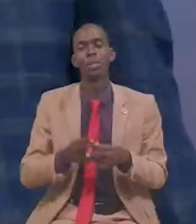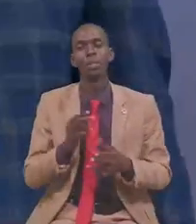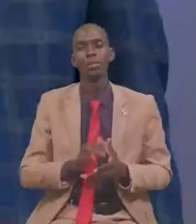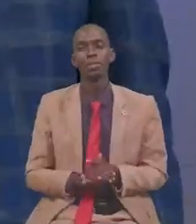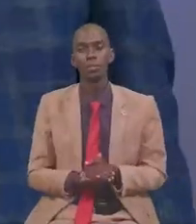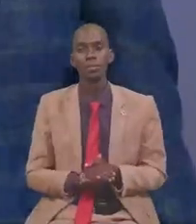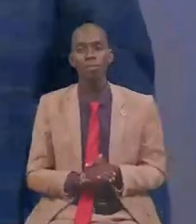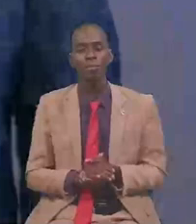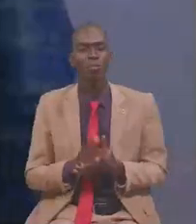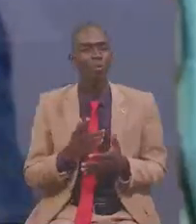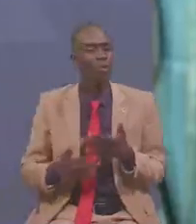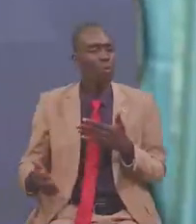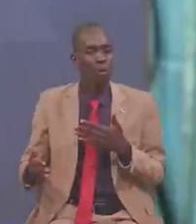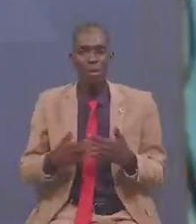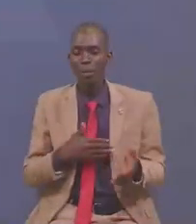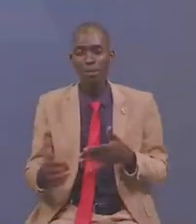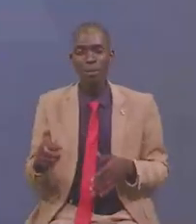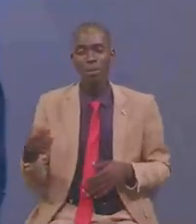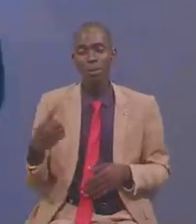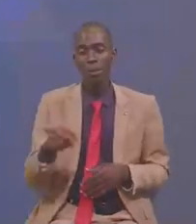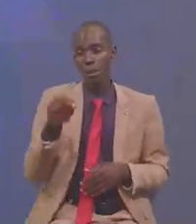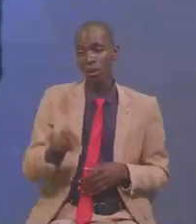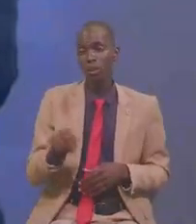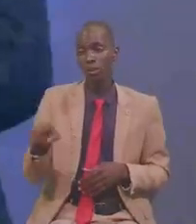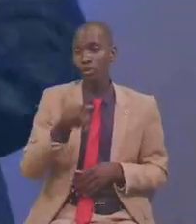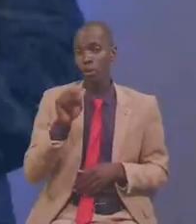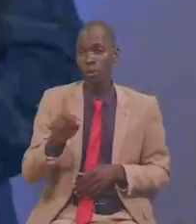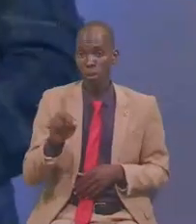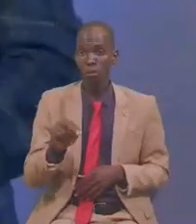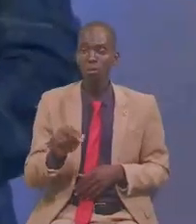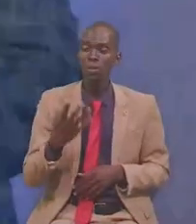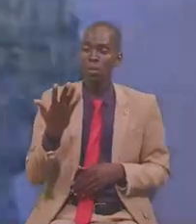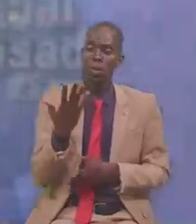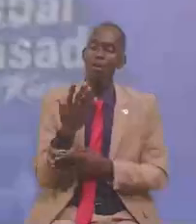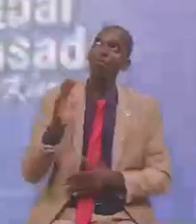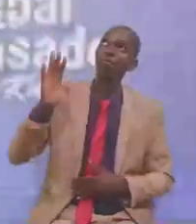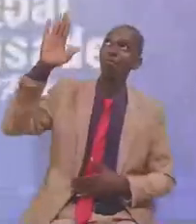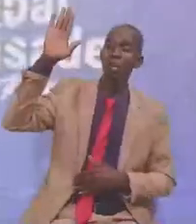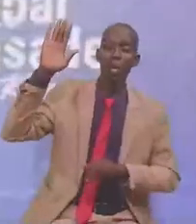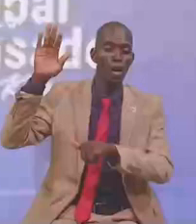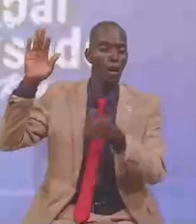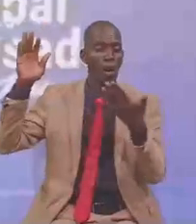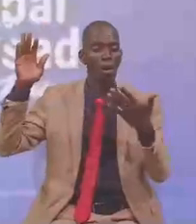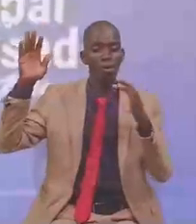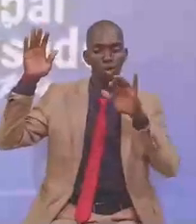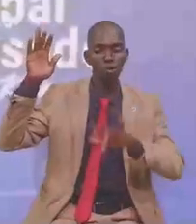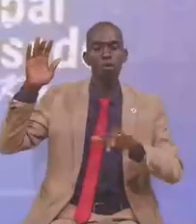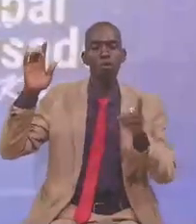Jésus. Quel que soit votre besoin, levez la main et imposez l'autre main là où vous avez le